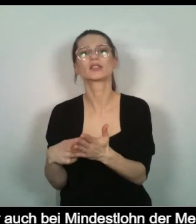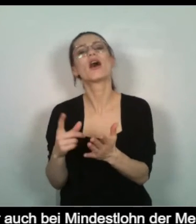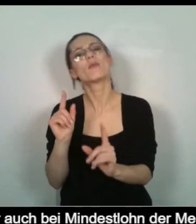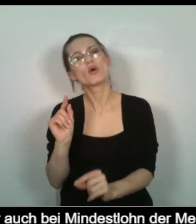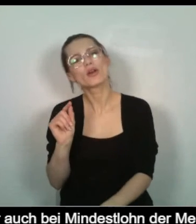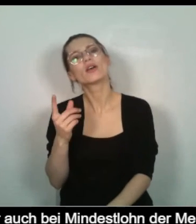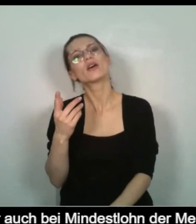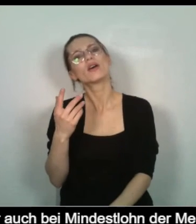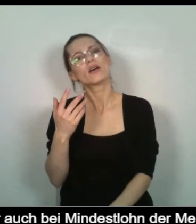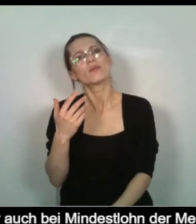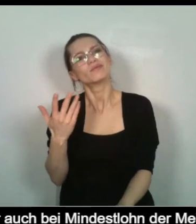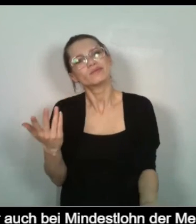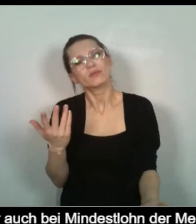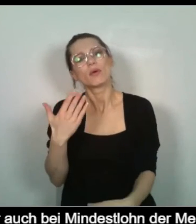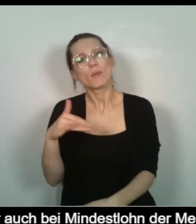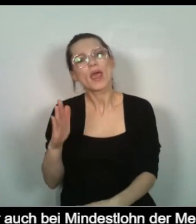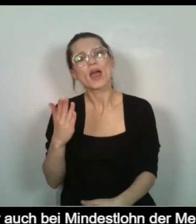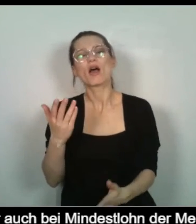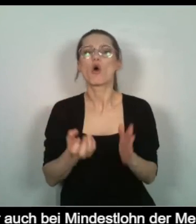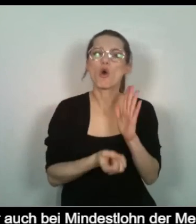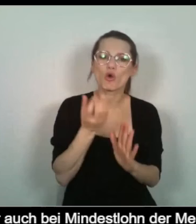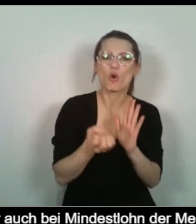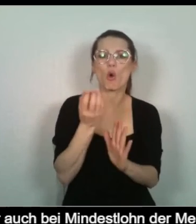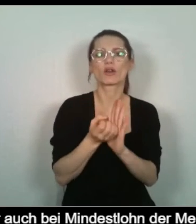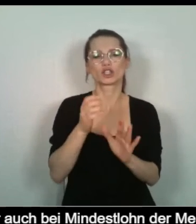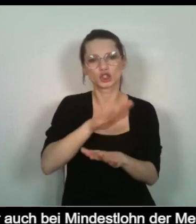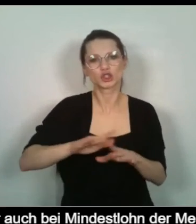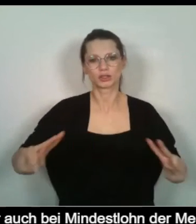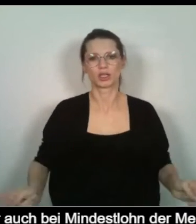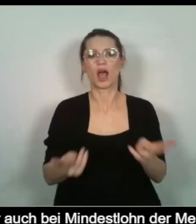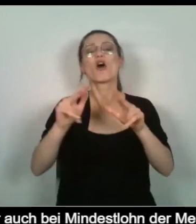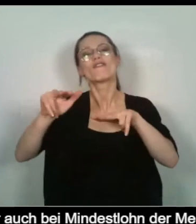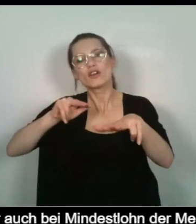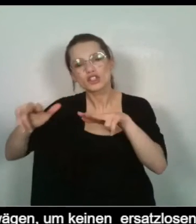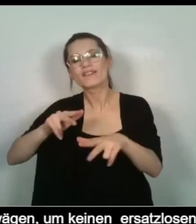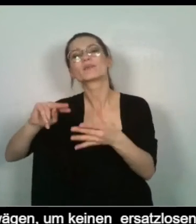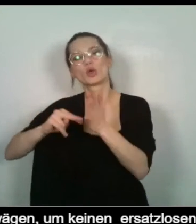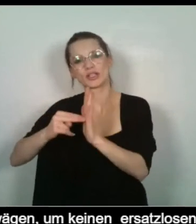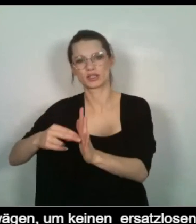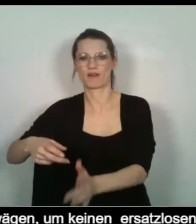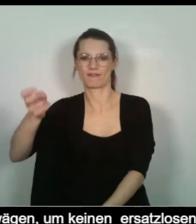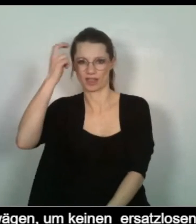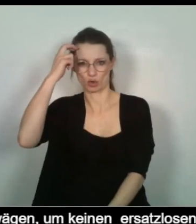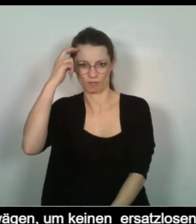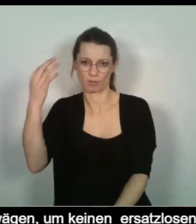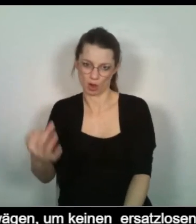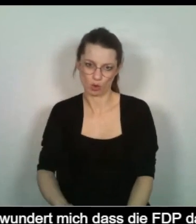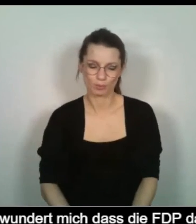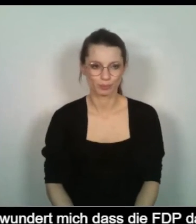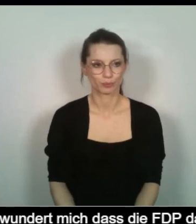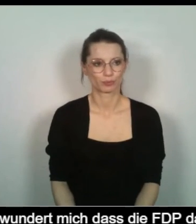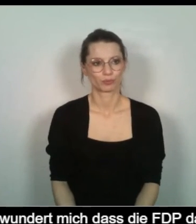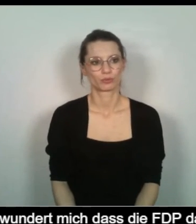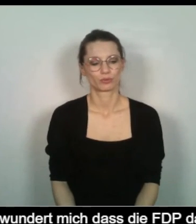Ich sehe keine weiteren Fragen. Dann vielen Dank für Ihr Interesse und noch einen schönen Tag. Wunderschauen. Wunderbar. Wiedersehen.